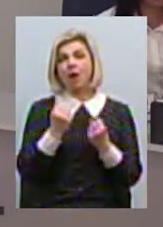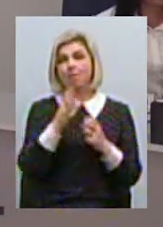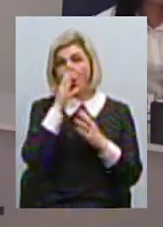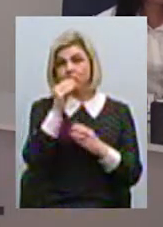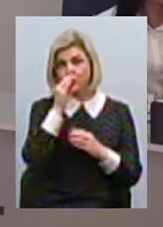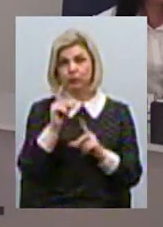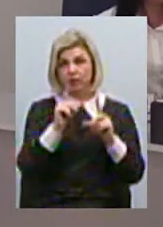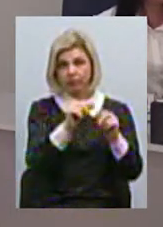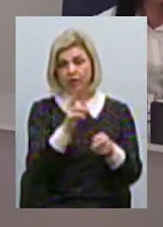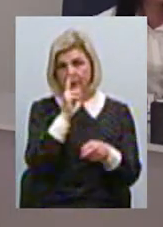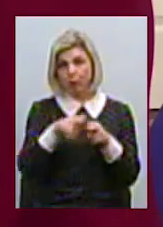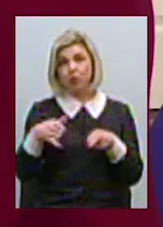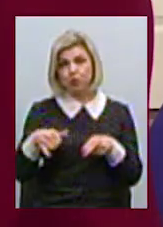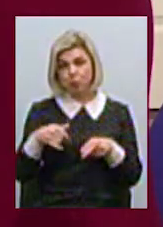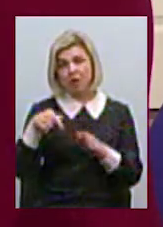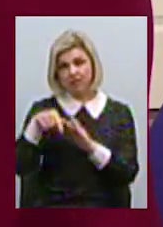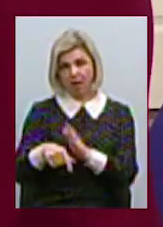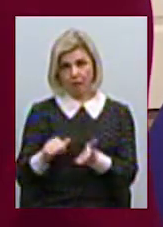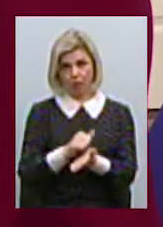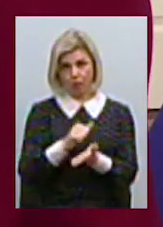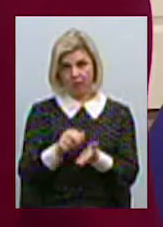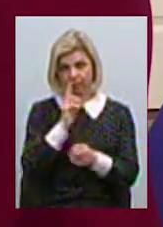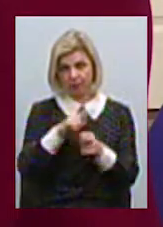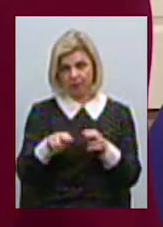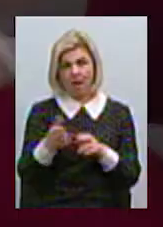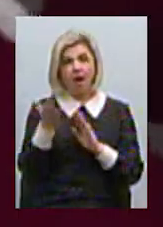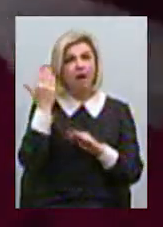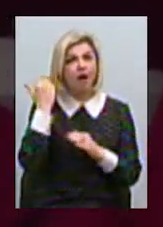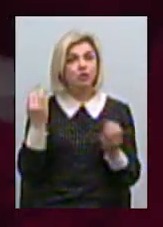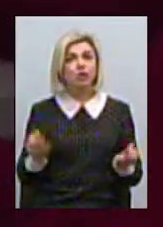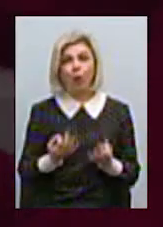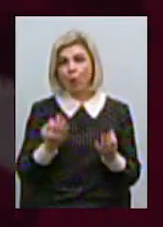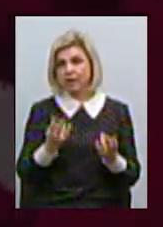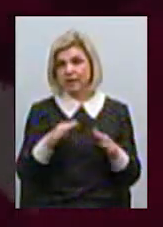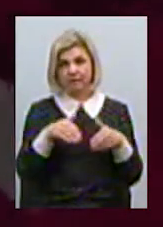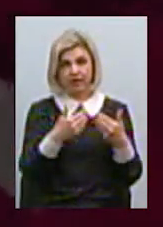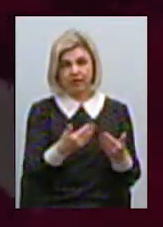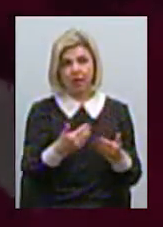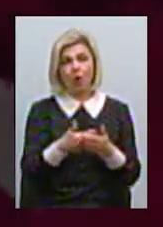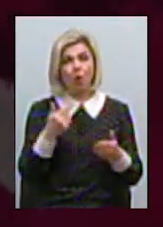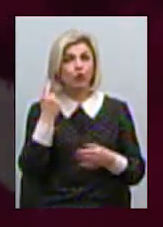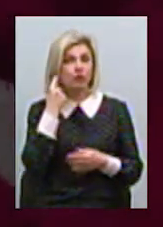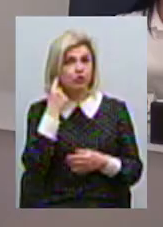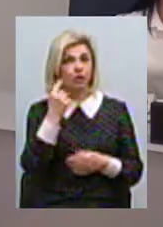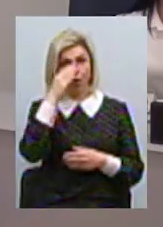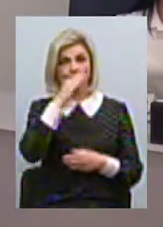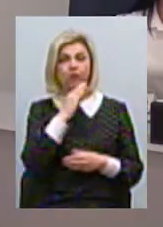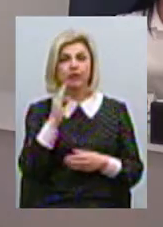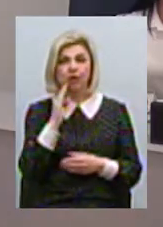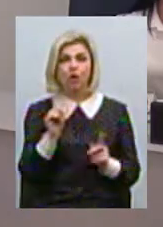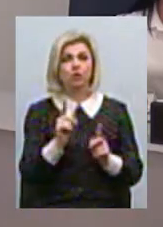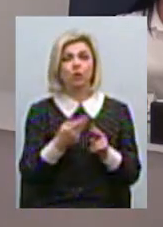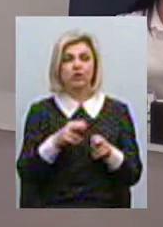сумку, а там були всі документи. Ми раніше ніколи не зверталися. Від батьків так чули, що це